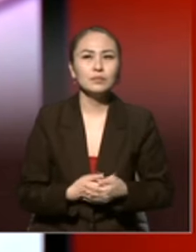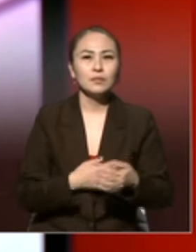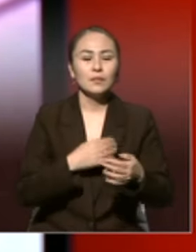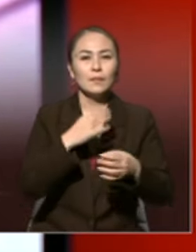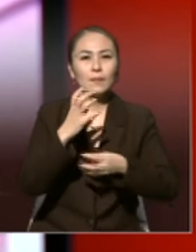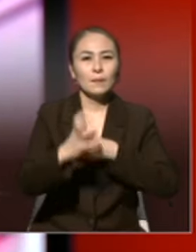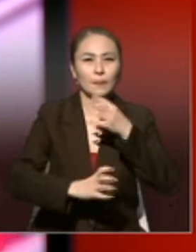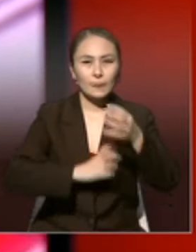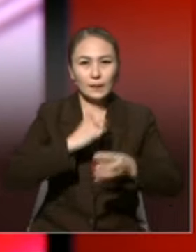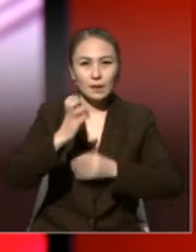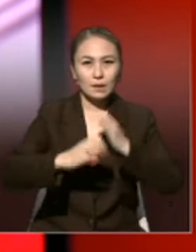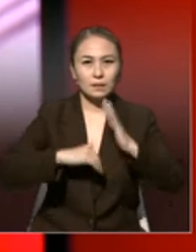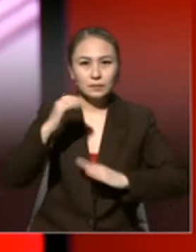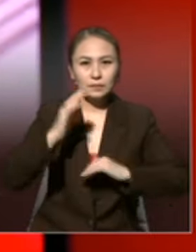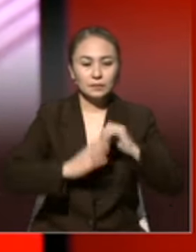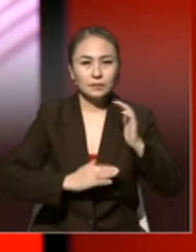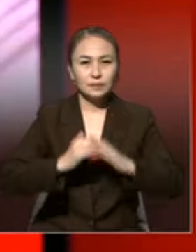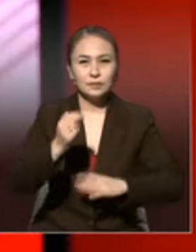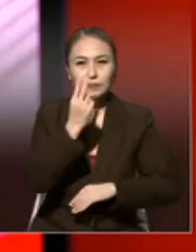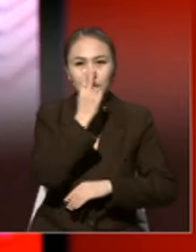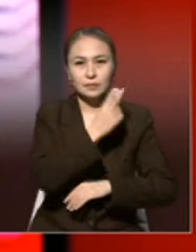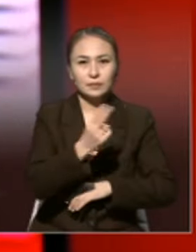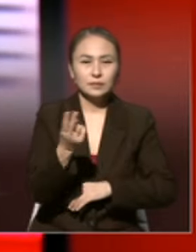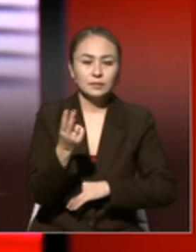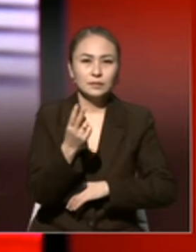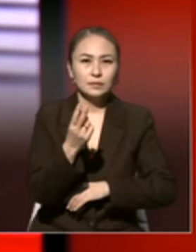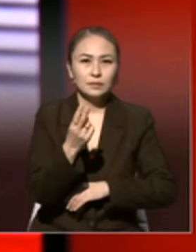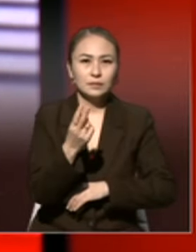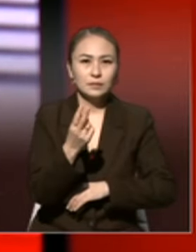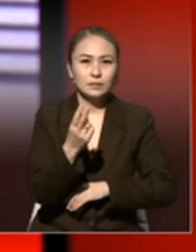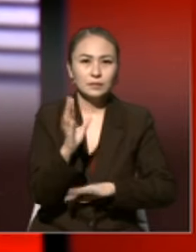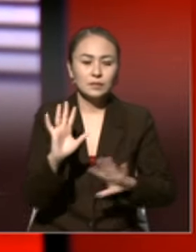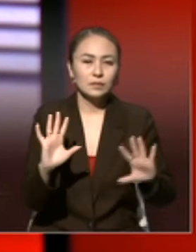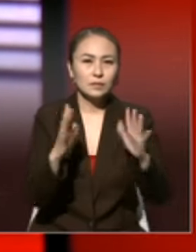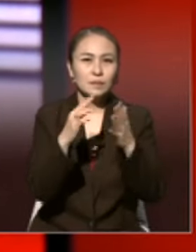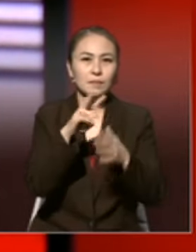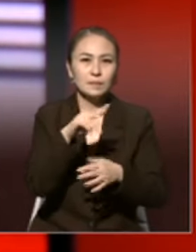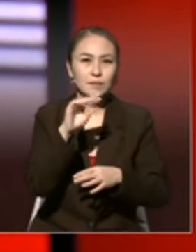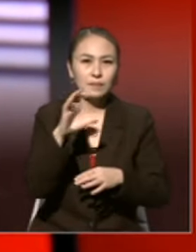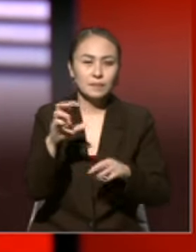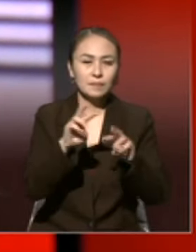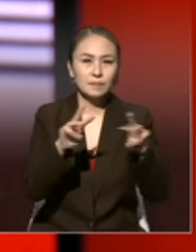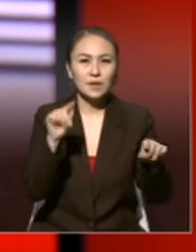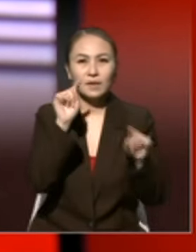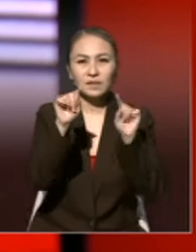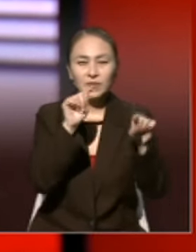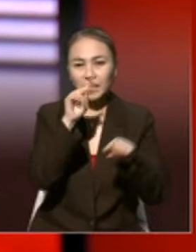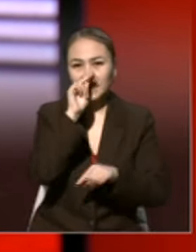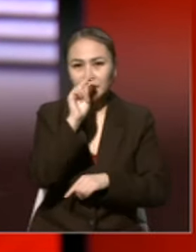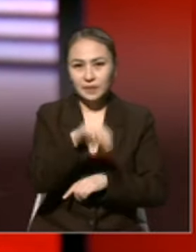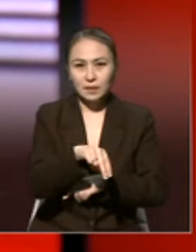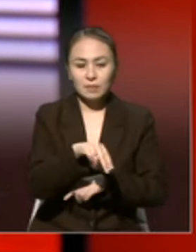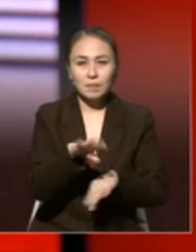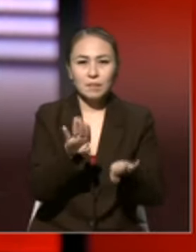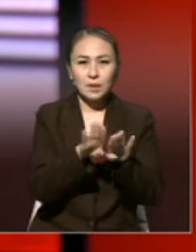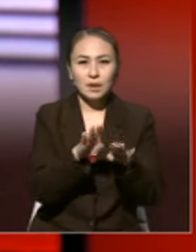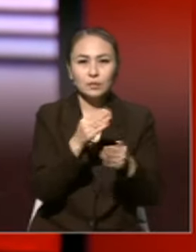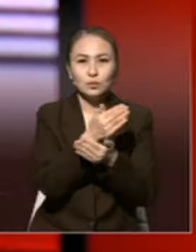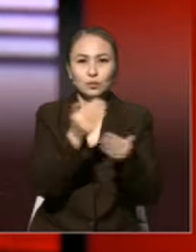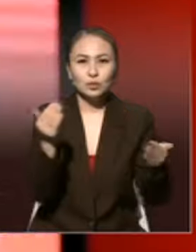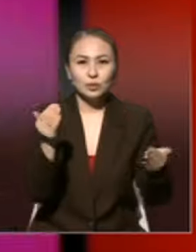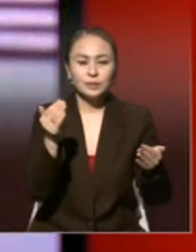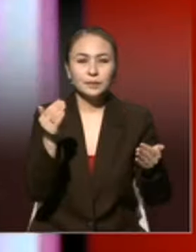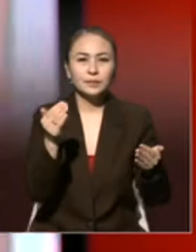тәжірибе. Жаңағы міне бәріміз енді осы төтенше жағдайлар министрлігін кінәлап жатырмыз ғой. Бірақ енді бұлар